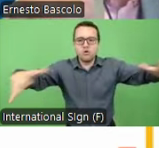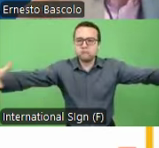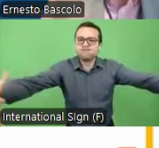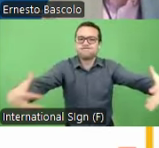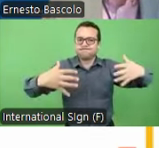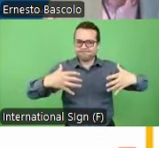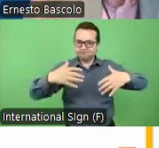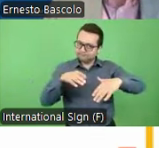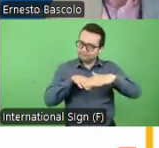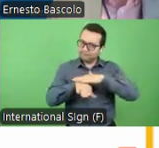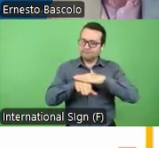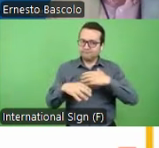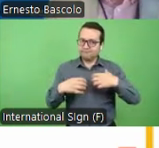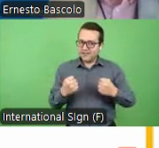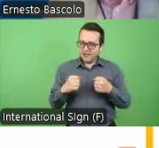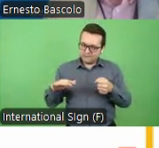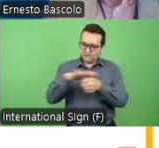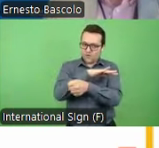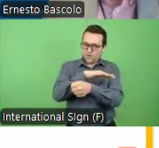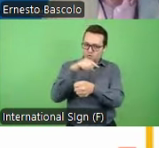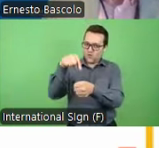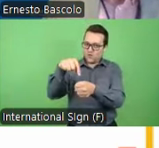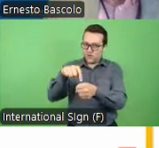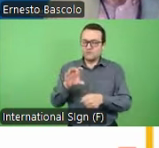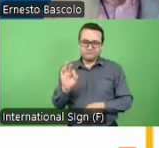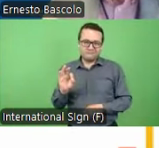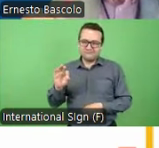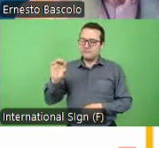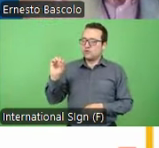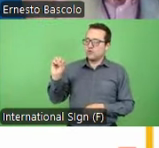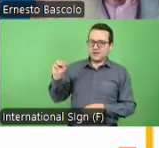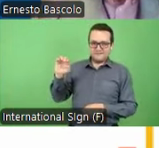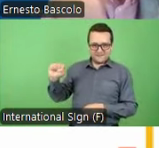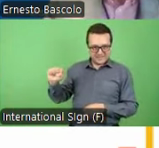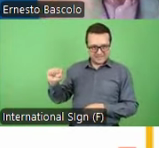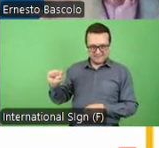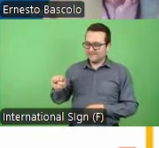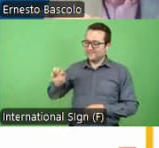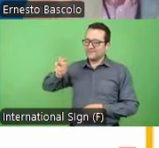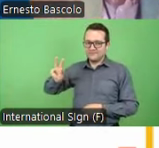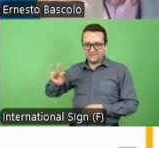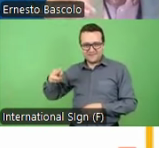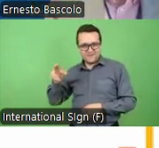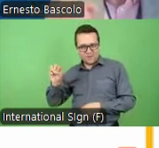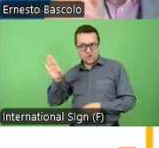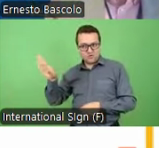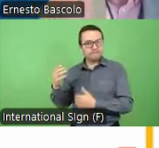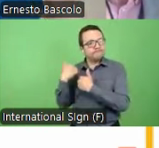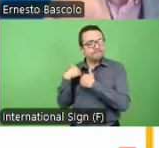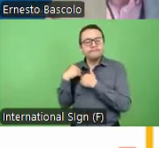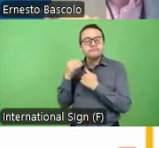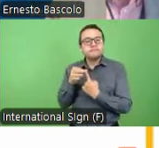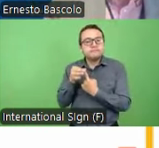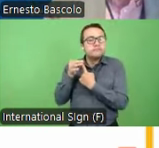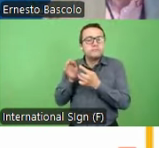previamente que la rapports Organización dont Mundial de la je Salud parlais au lleva début, adelante. ce sont des Es rapports menés importante par para l'OMS. hacer un énfasis Et je sobre crois estos